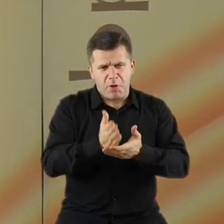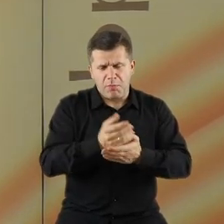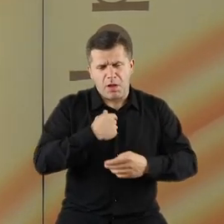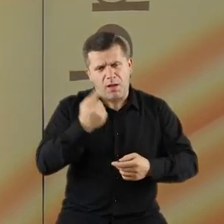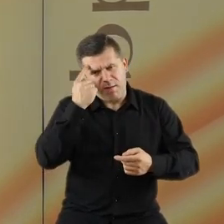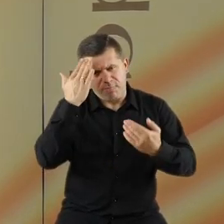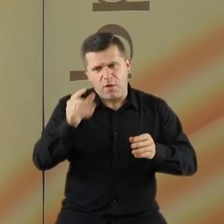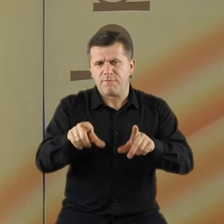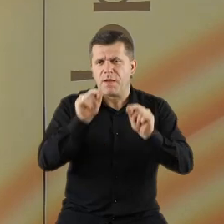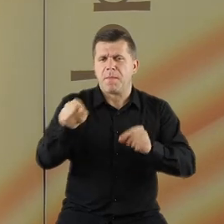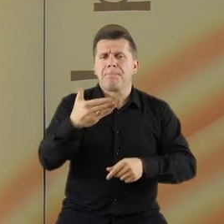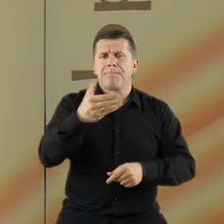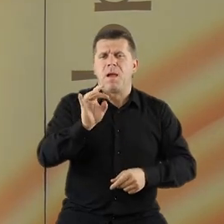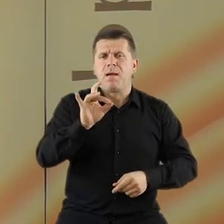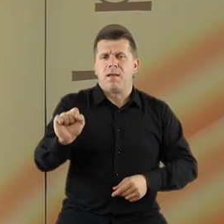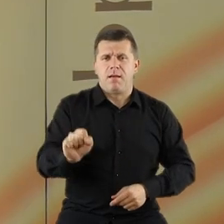prostu